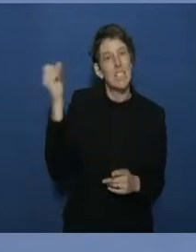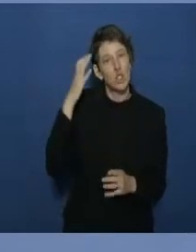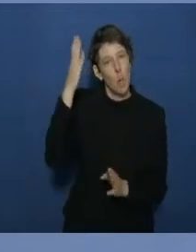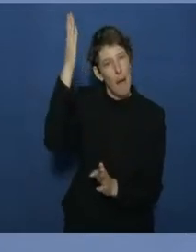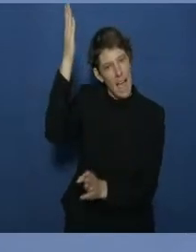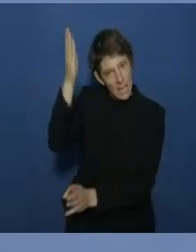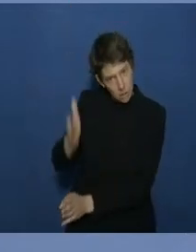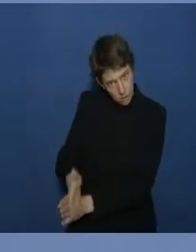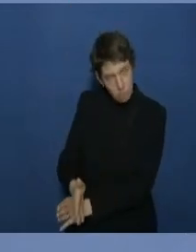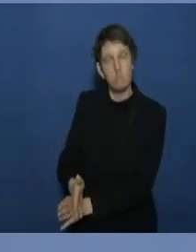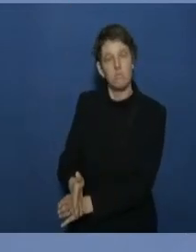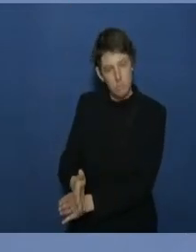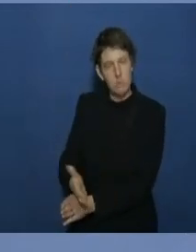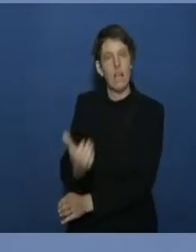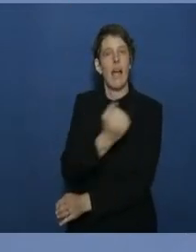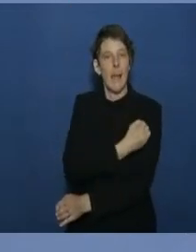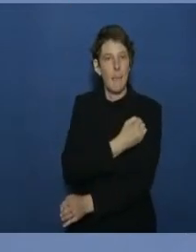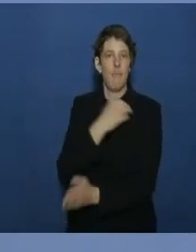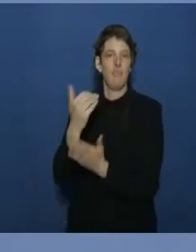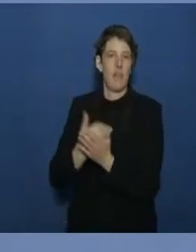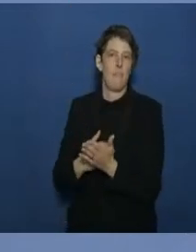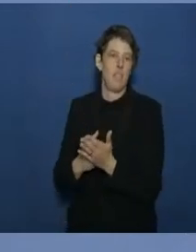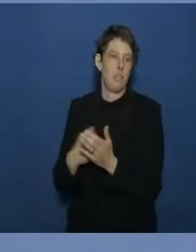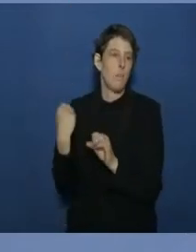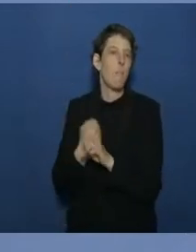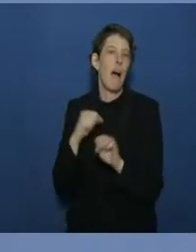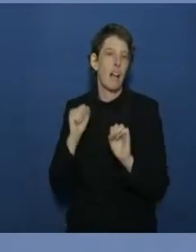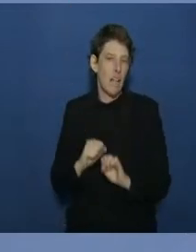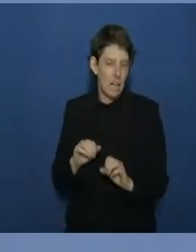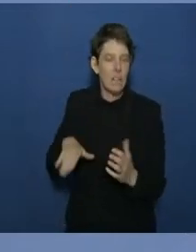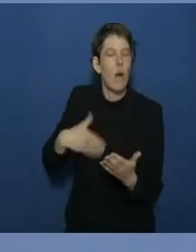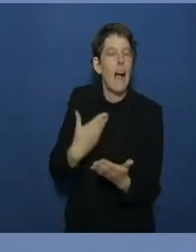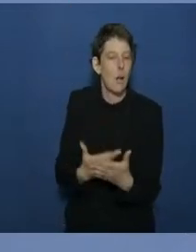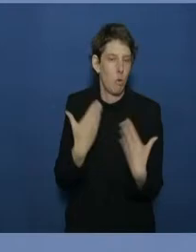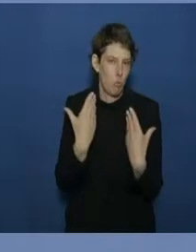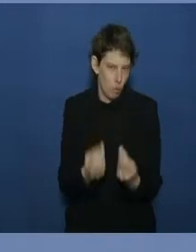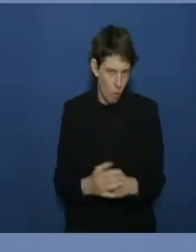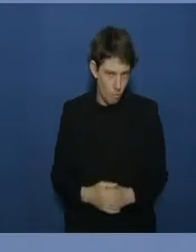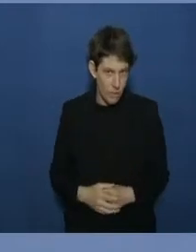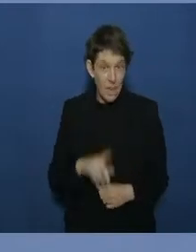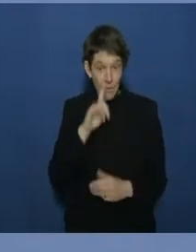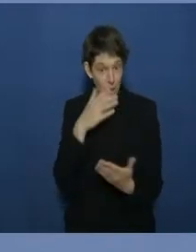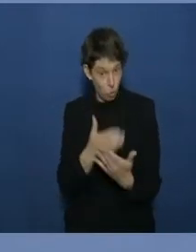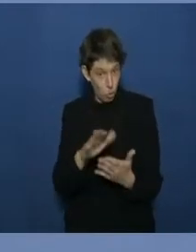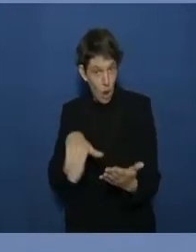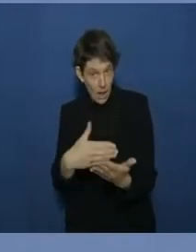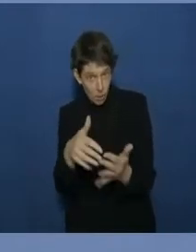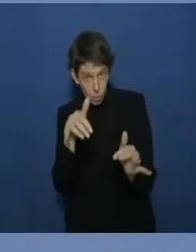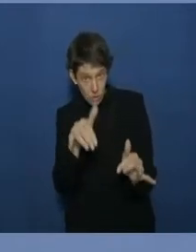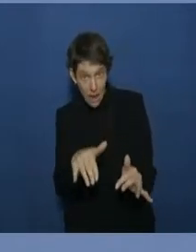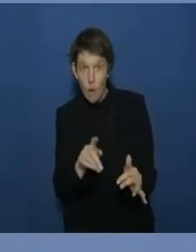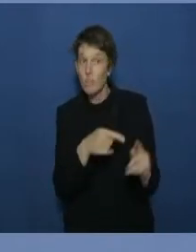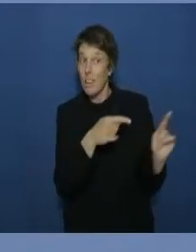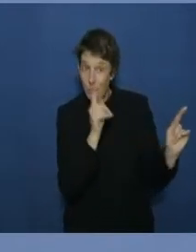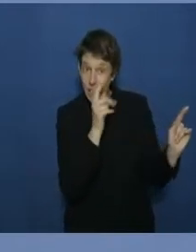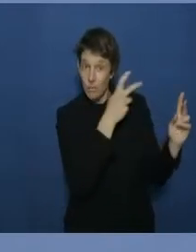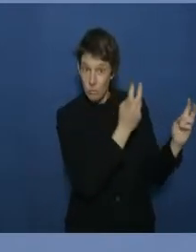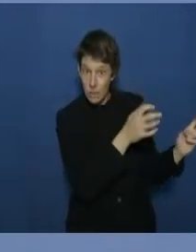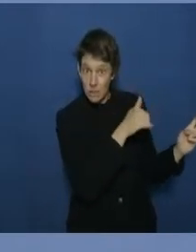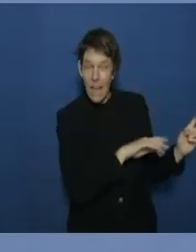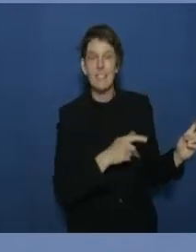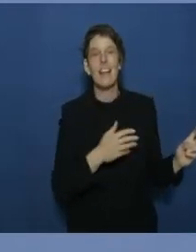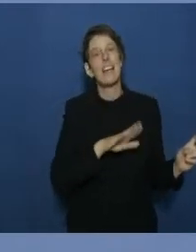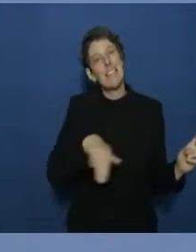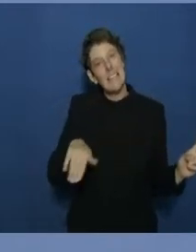sich auch um einen Impftermin bemühen kann, einen Impftermin angeboten bekommt, dann kann man dieses Angebot auch für Kinder und Jugendliche ab